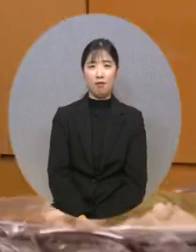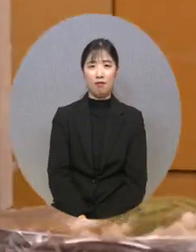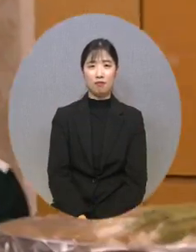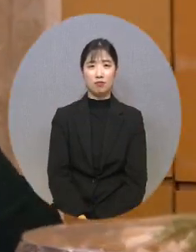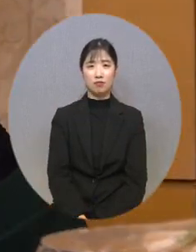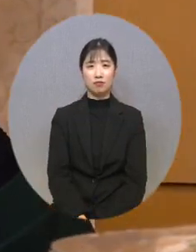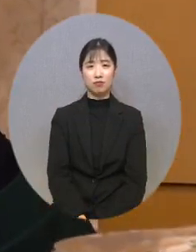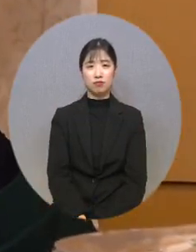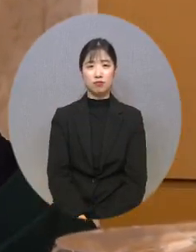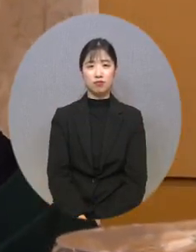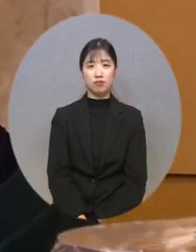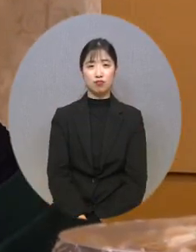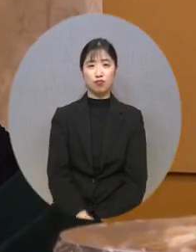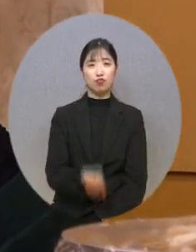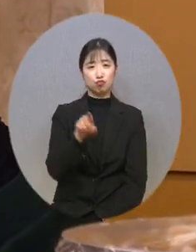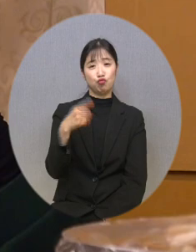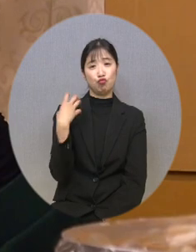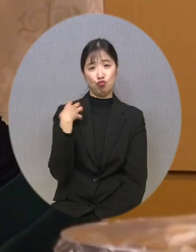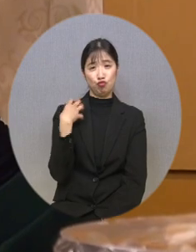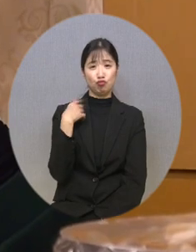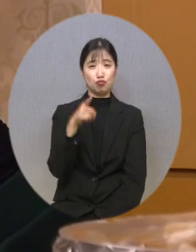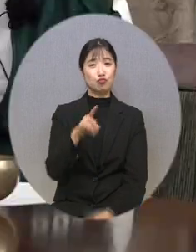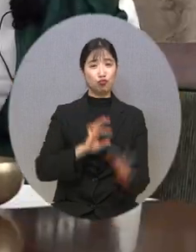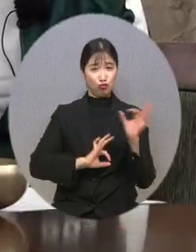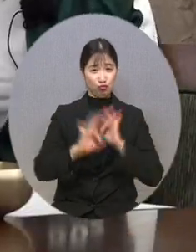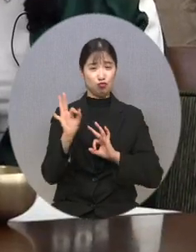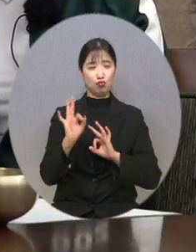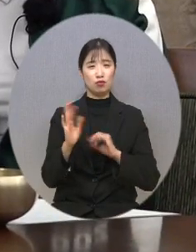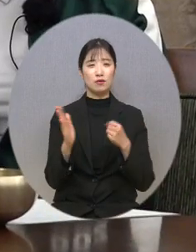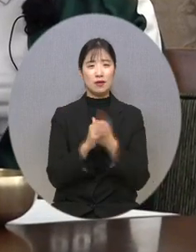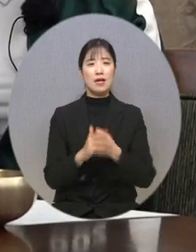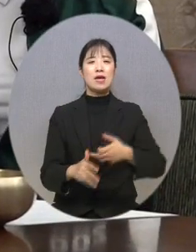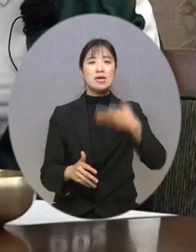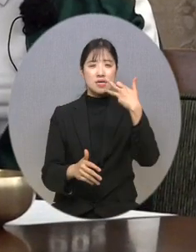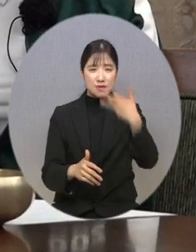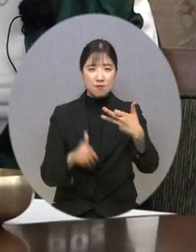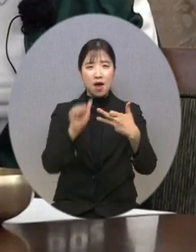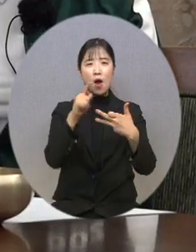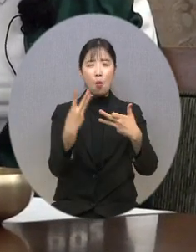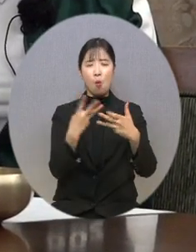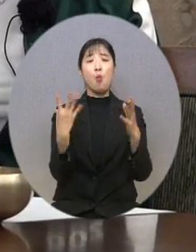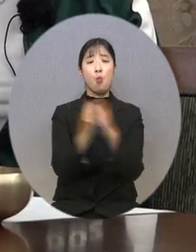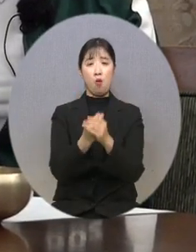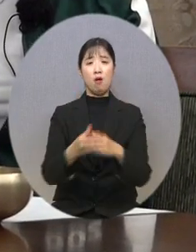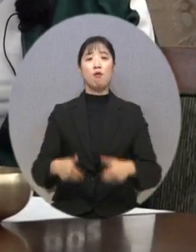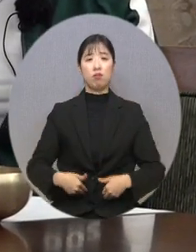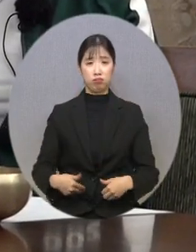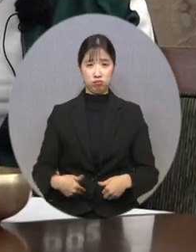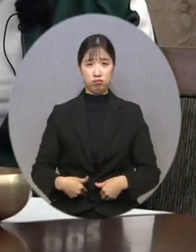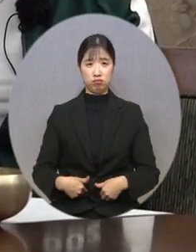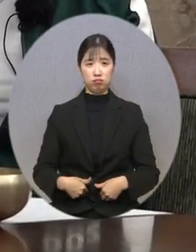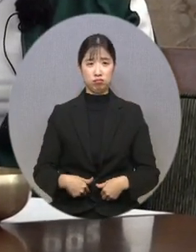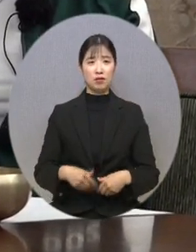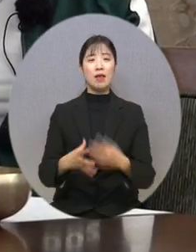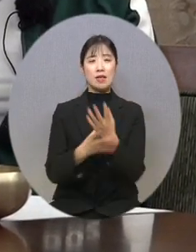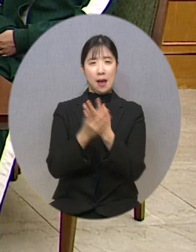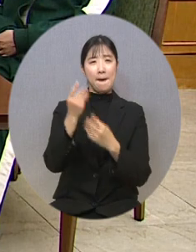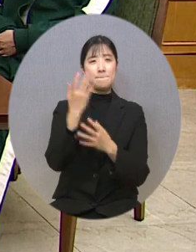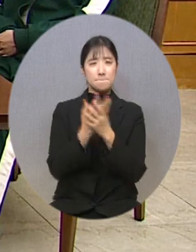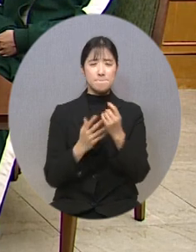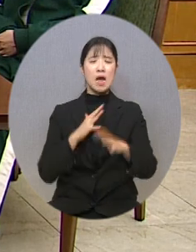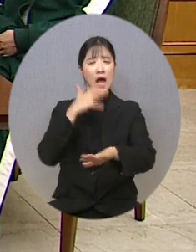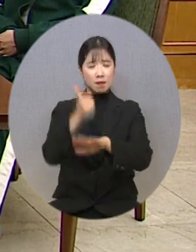되고요. 왜냐면 제작진의 실수니까. 18호를 쳐야지 골프를 치는 거지. 골프는 장갑 벗어봐야 된다고 한다고 그랬잖아요.